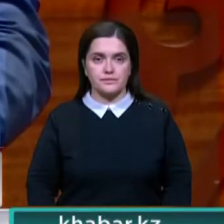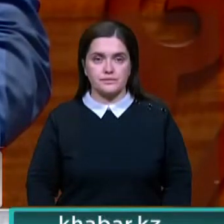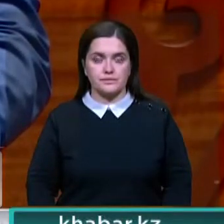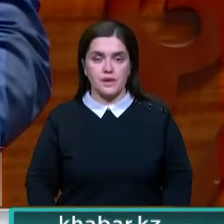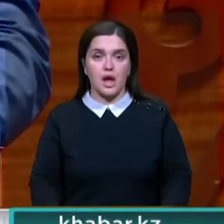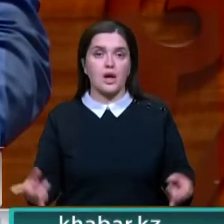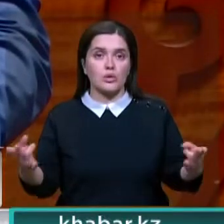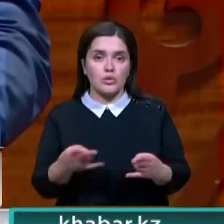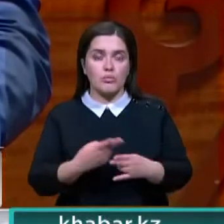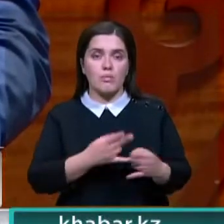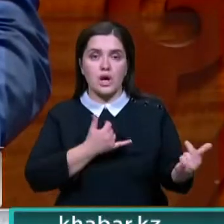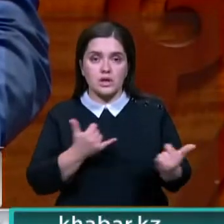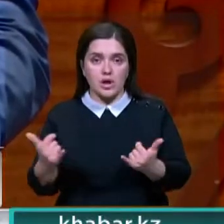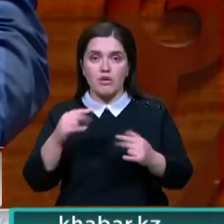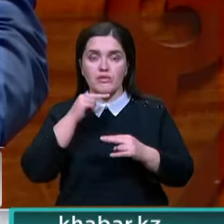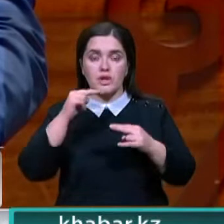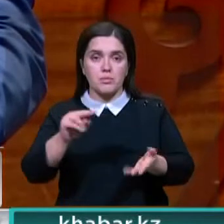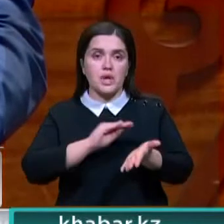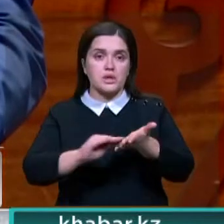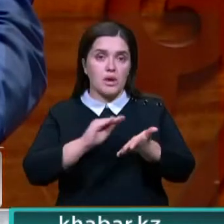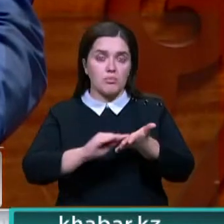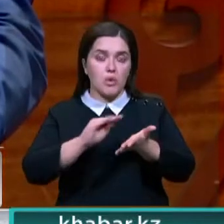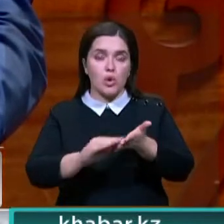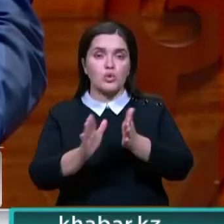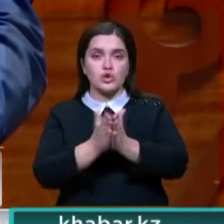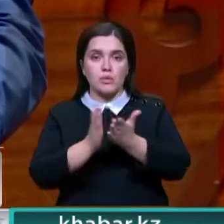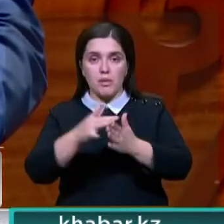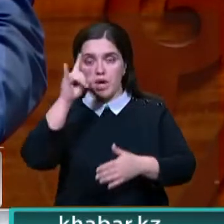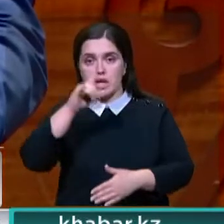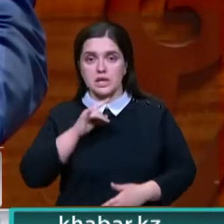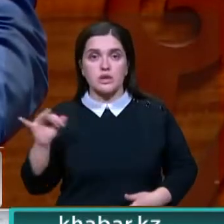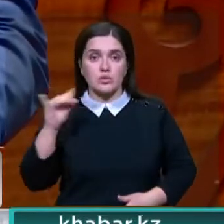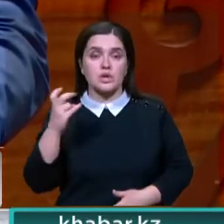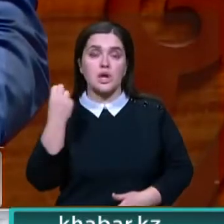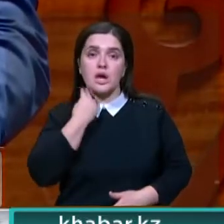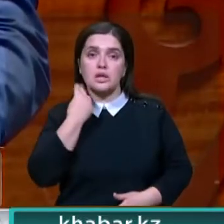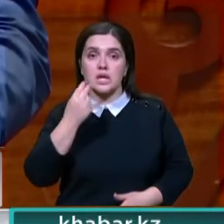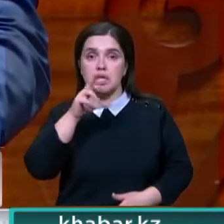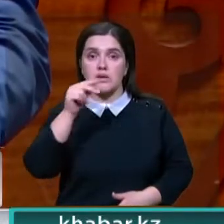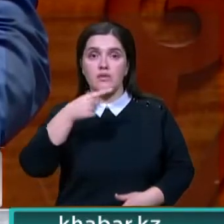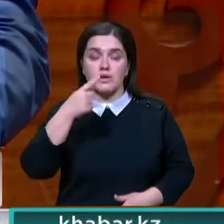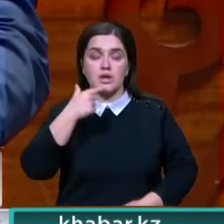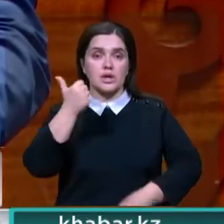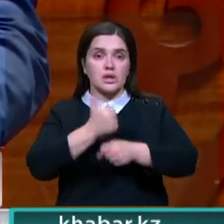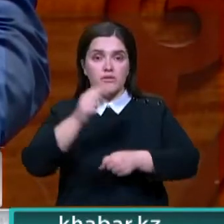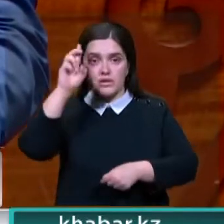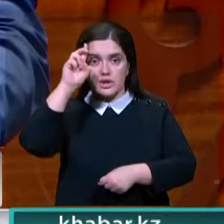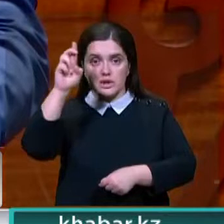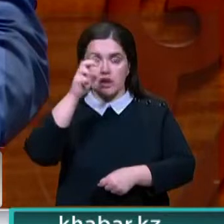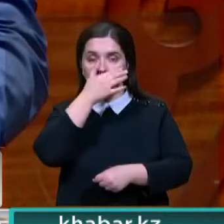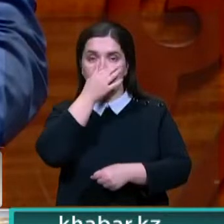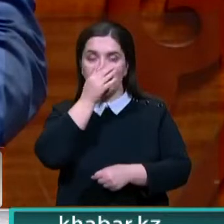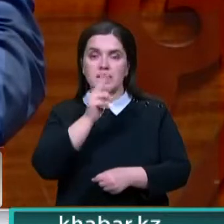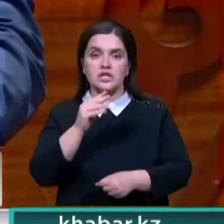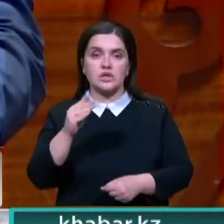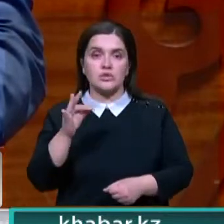Необходимо уделить особое внимание написанию учебников казахской истории на английском языке. Об этом говорил глава государства Касым Жомарт Токаев. В